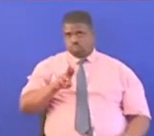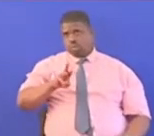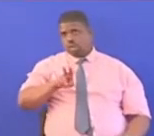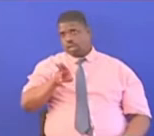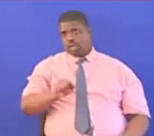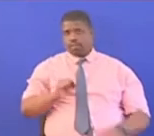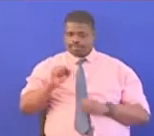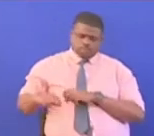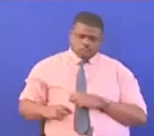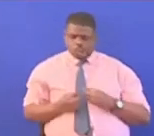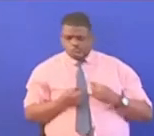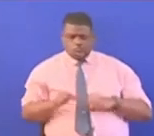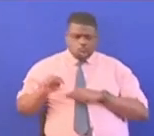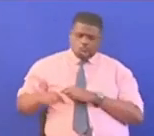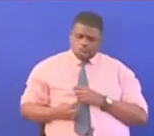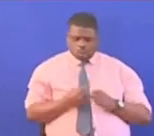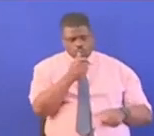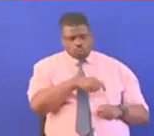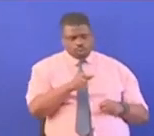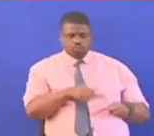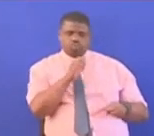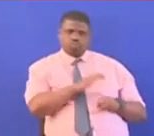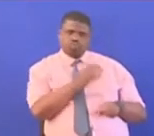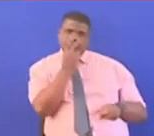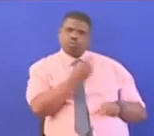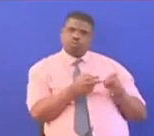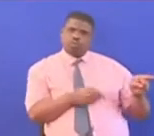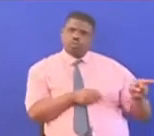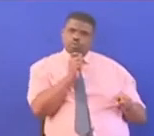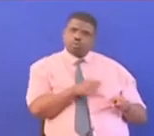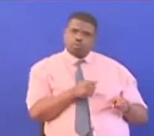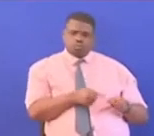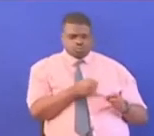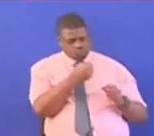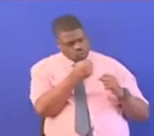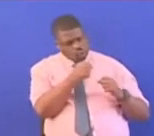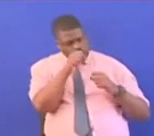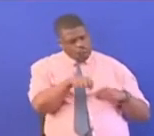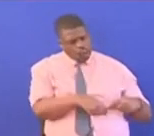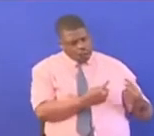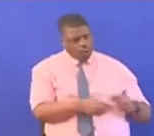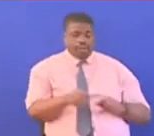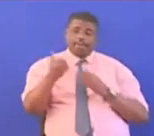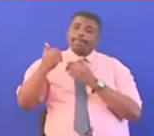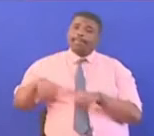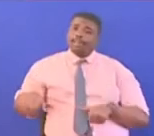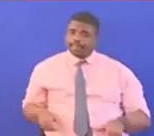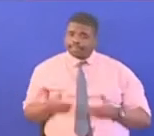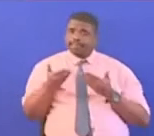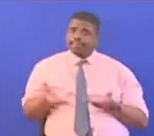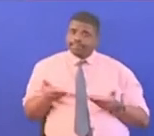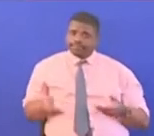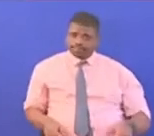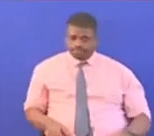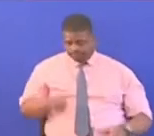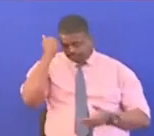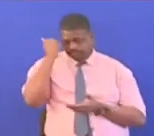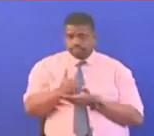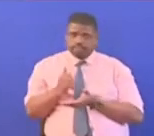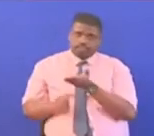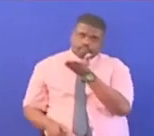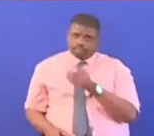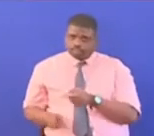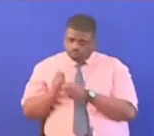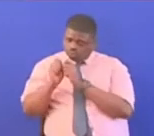mingi sana. Watanzania tulikuwa tunashuhudia watu wanagombania mipaka. Sasa azimio hili la